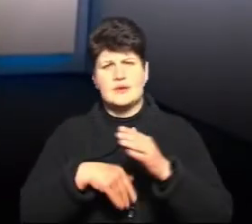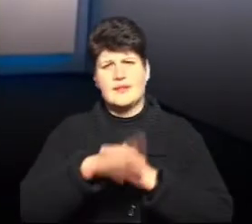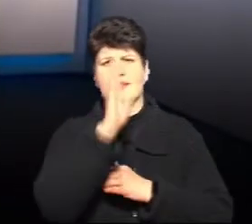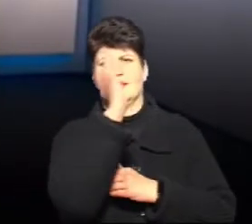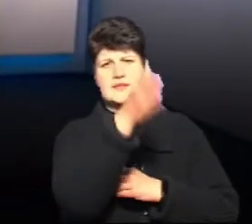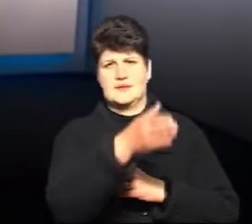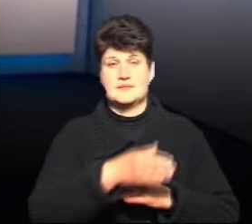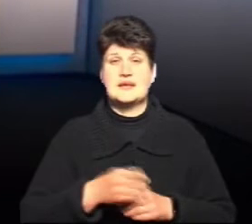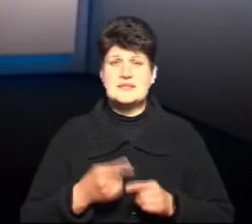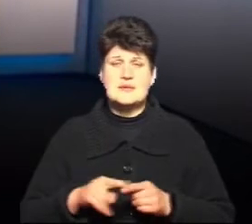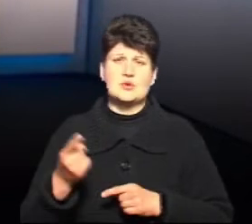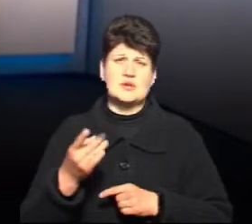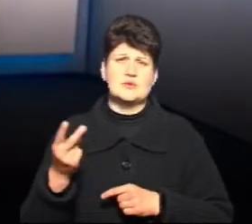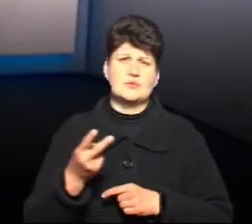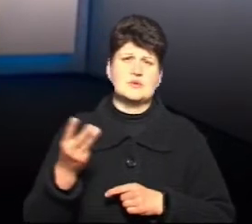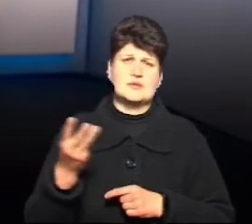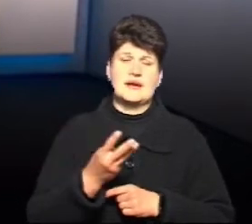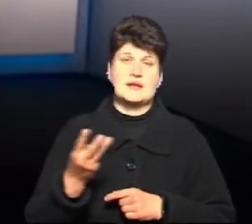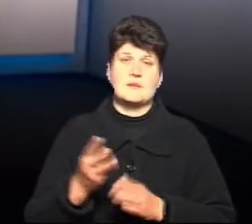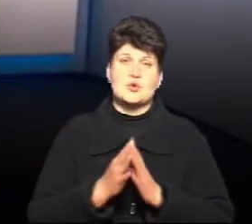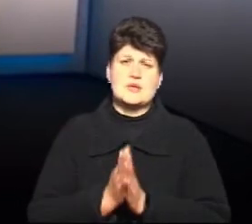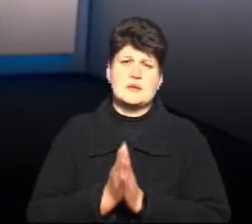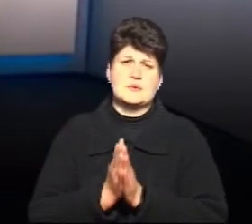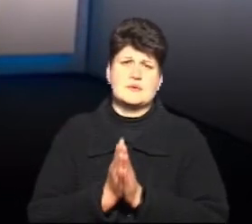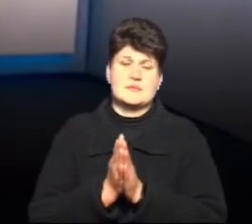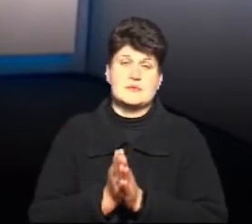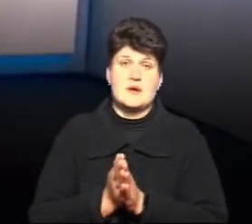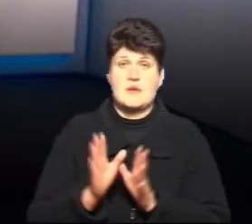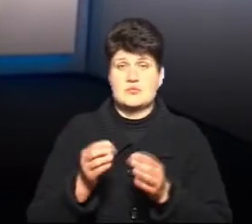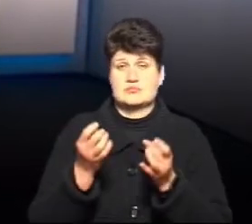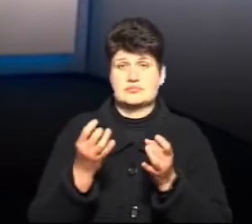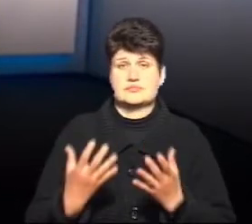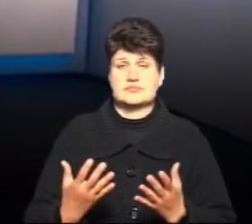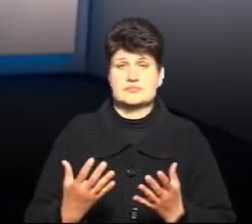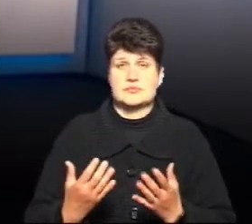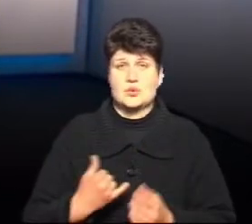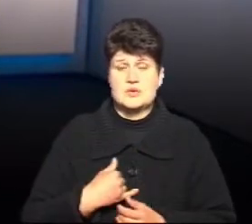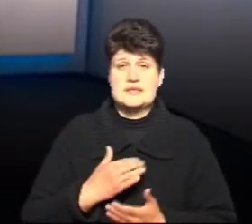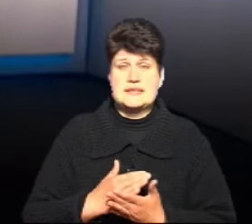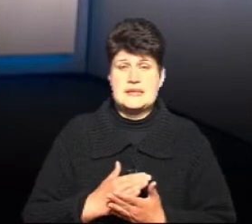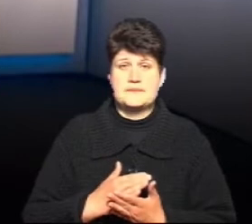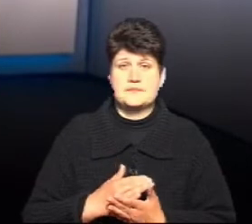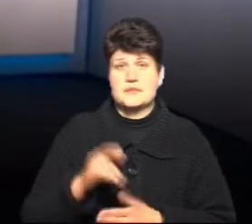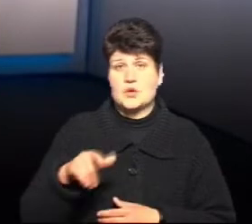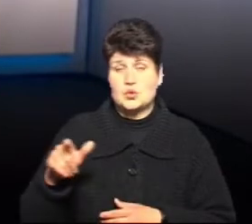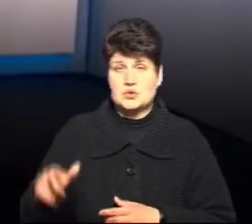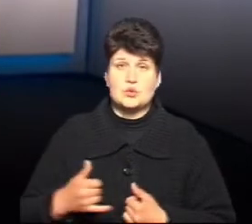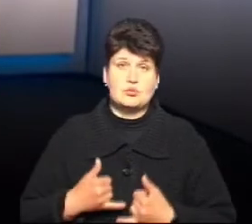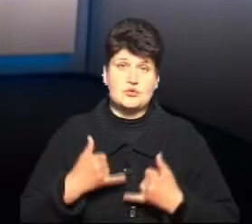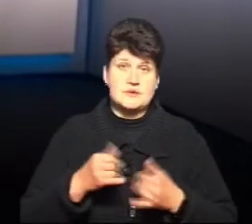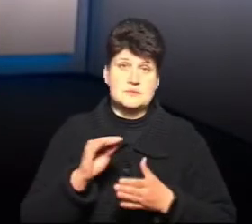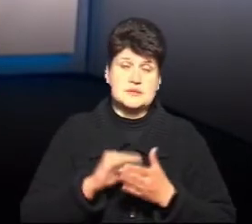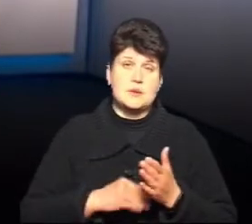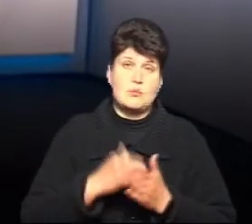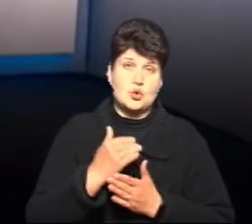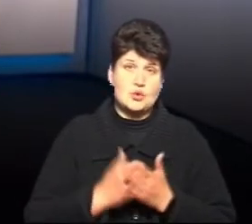раз, другий, третій, ми людей просили, просили. А потім по-простому. У нас є люди, які уповноважені складати протоколи адміністративні, якраз